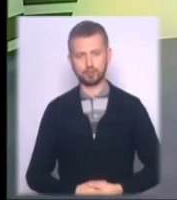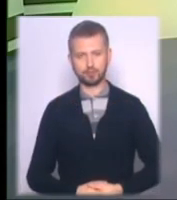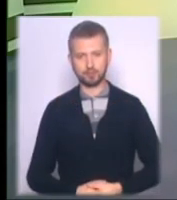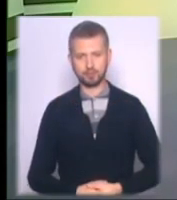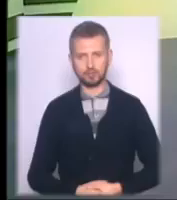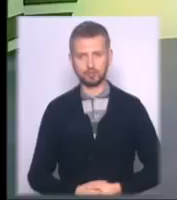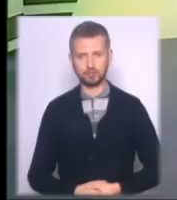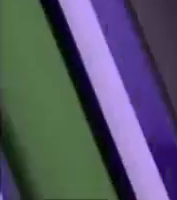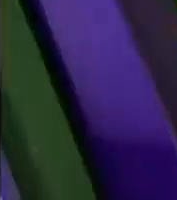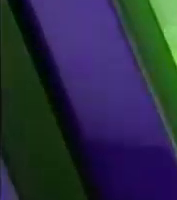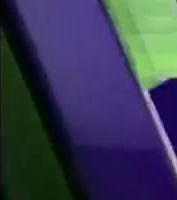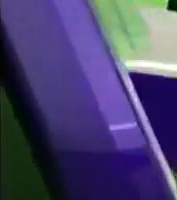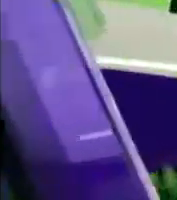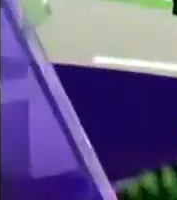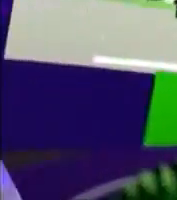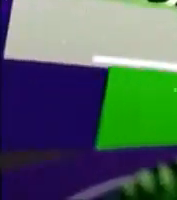спорту.